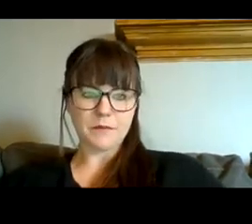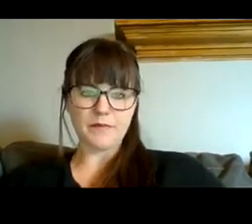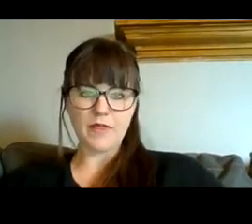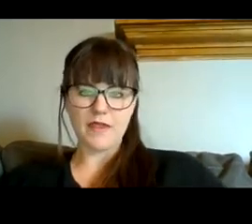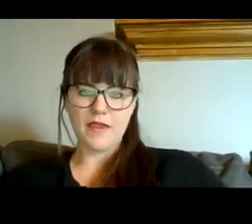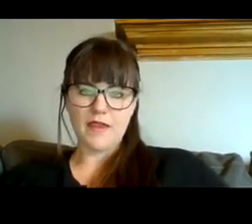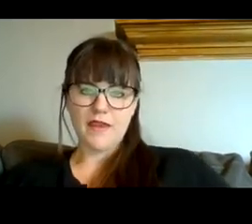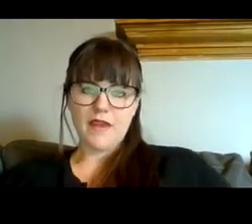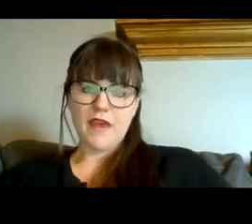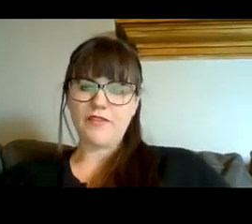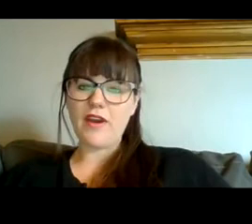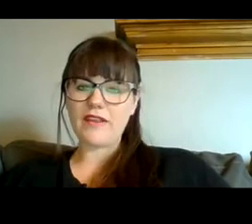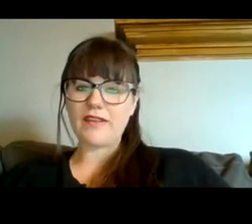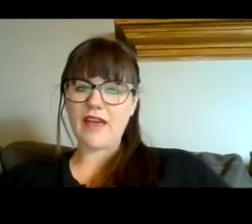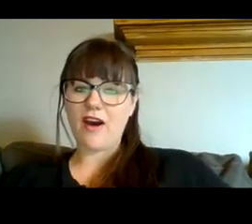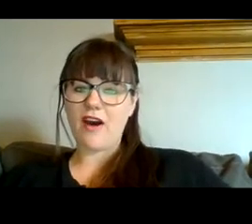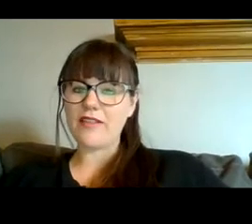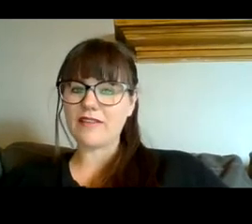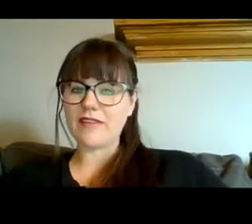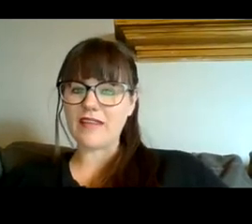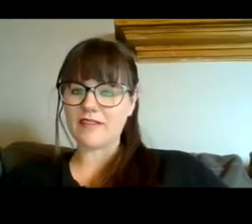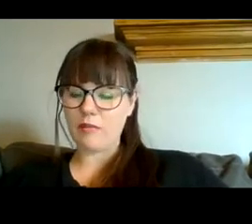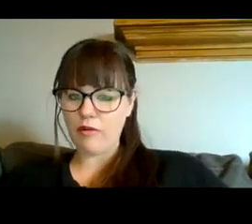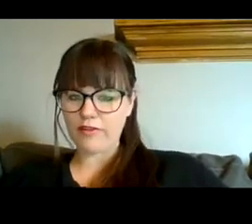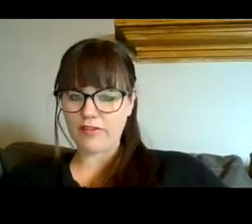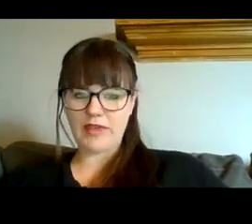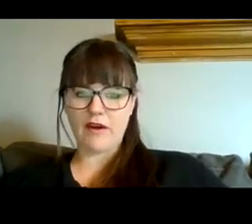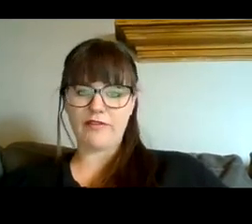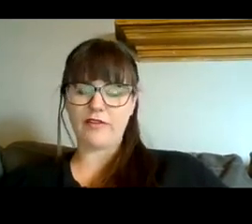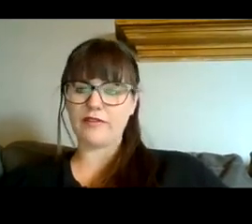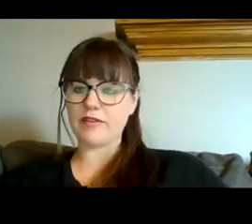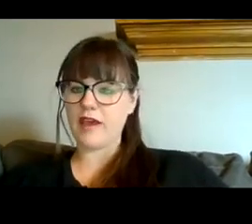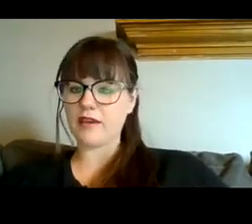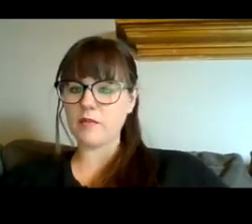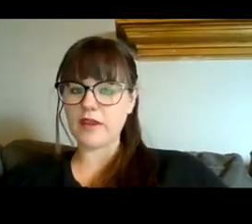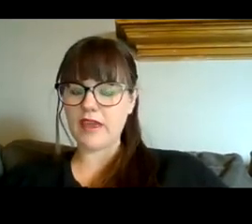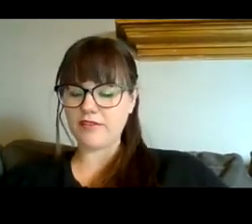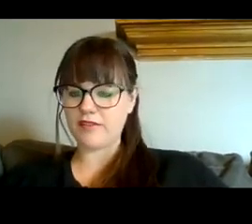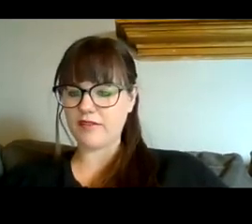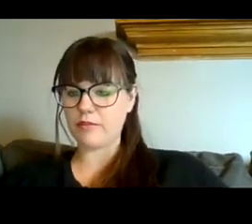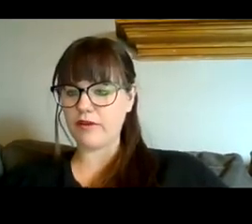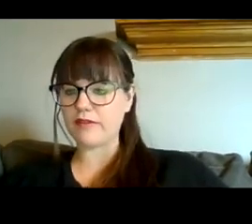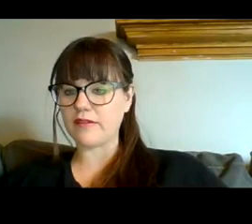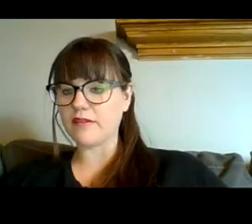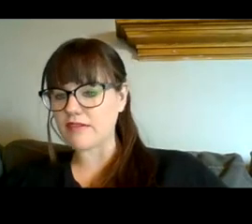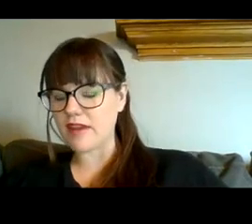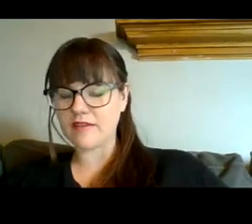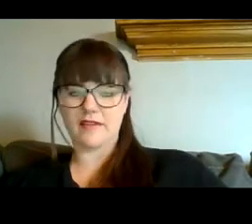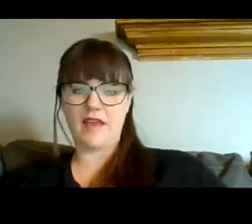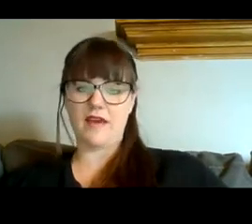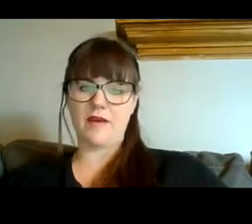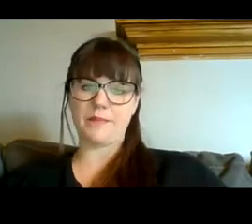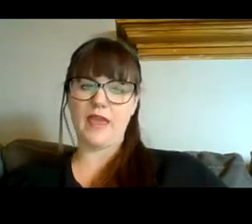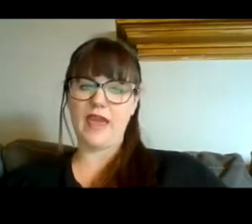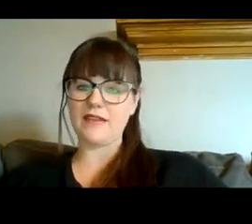permettre de pouvoir amorcer un virage. Y aura-t-il du soutien sur place? Nous avons